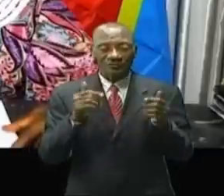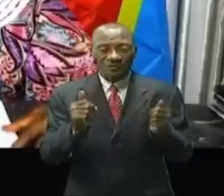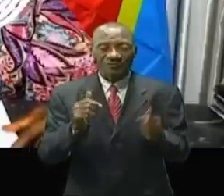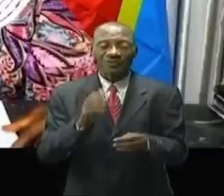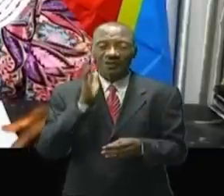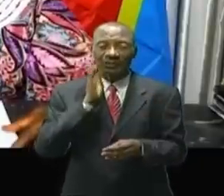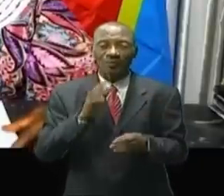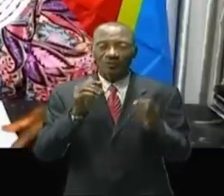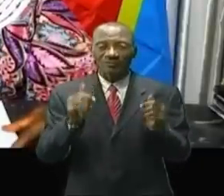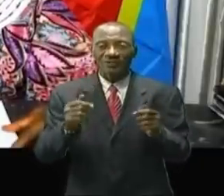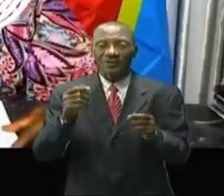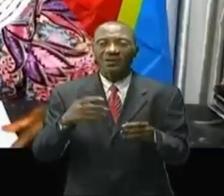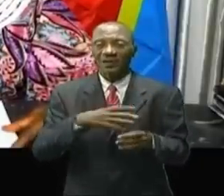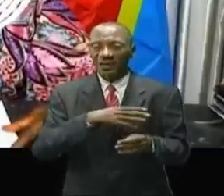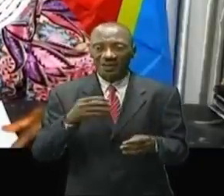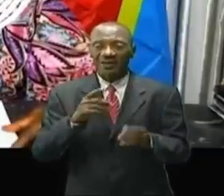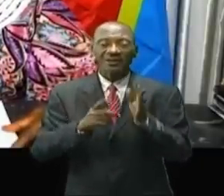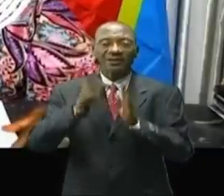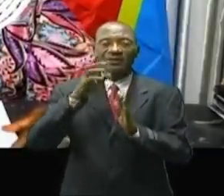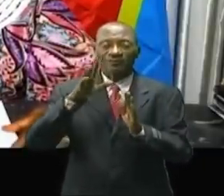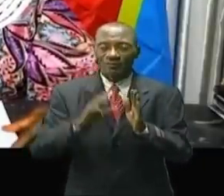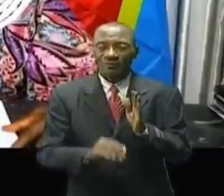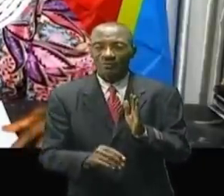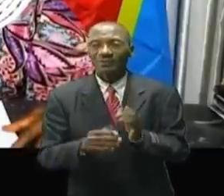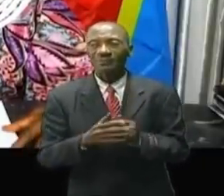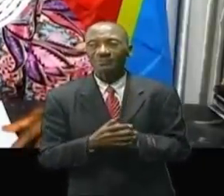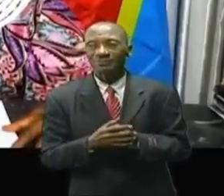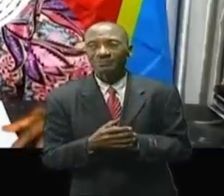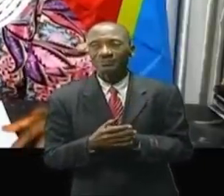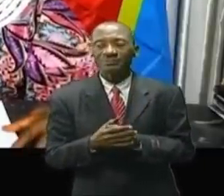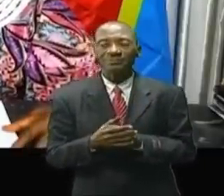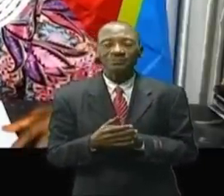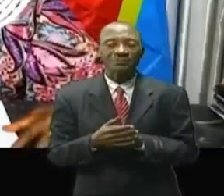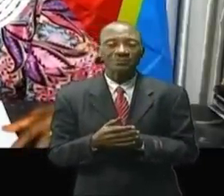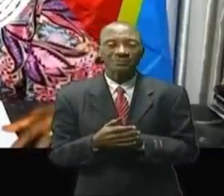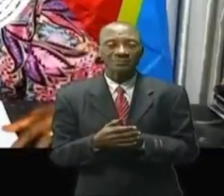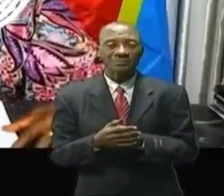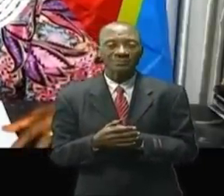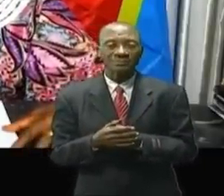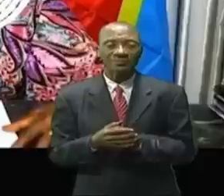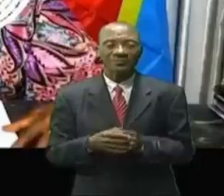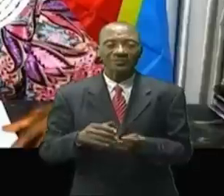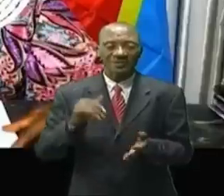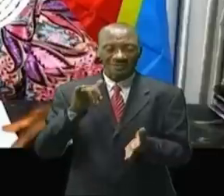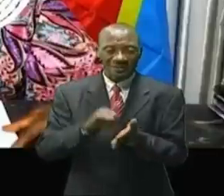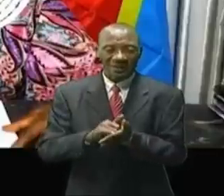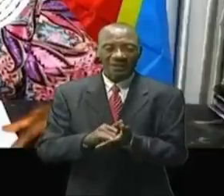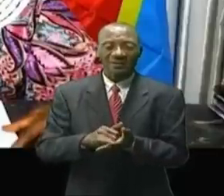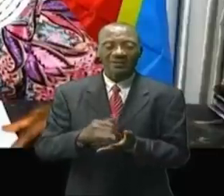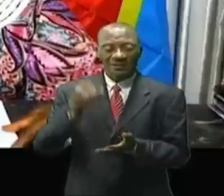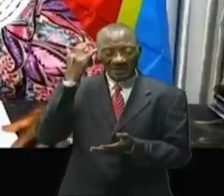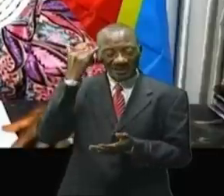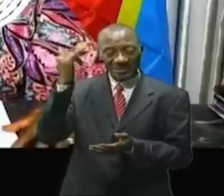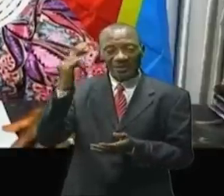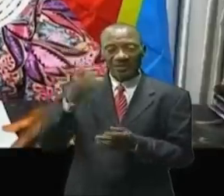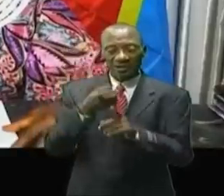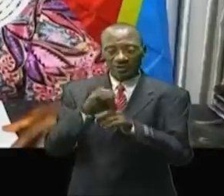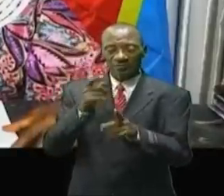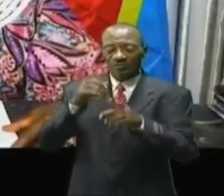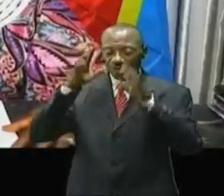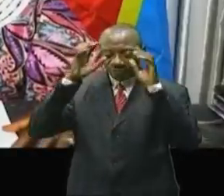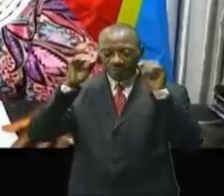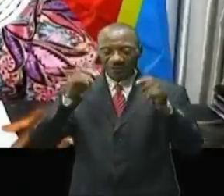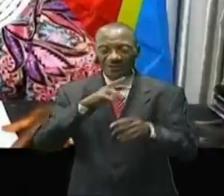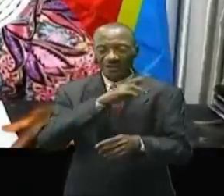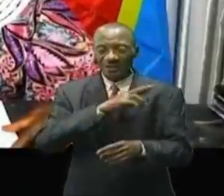fait beau vivre et touristique. Tel est le vœu du président de la République lors